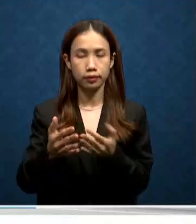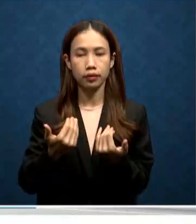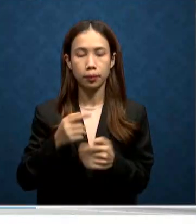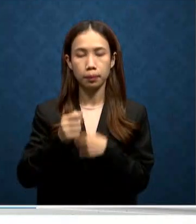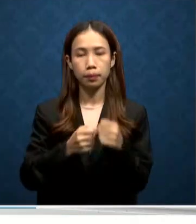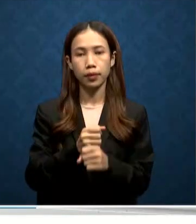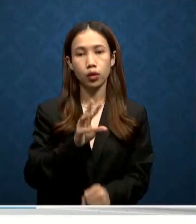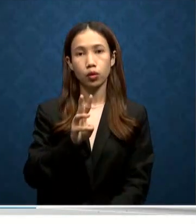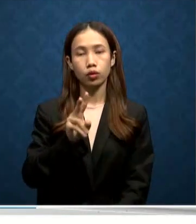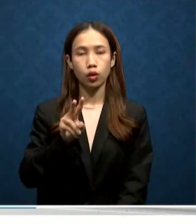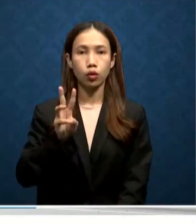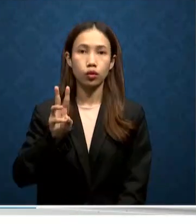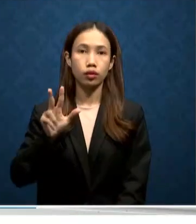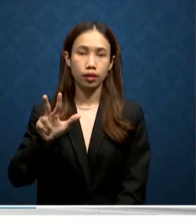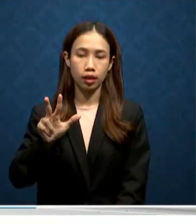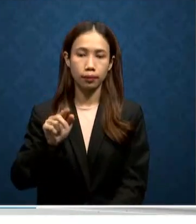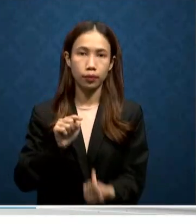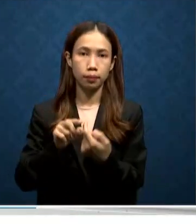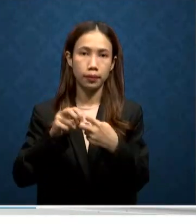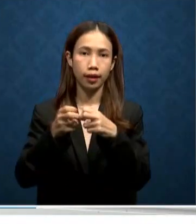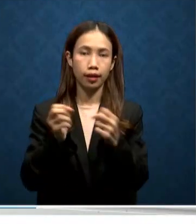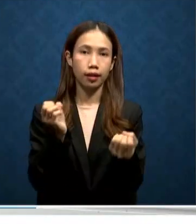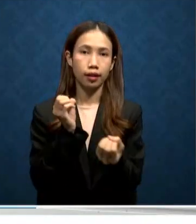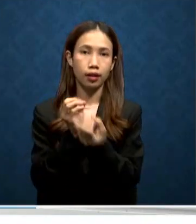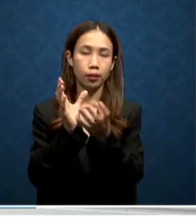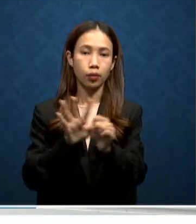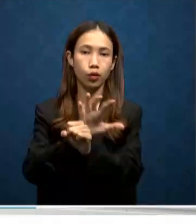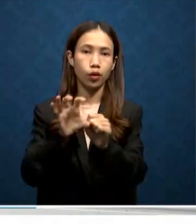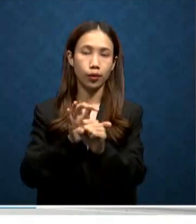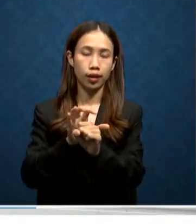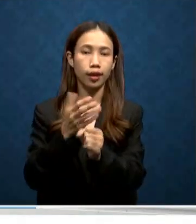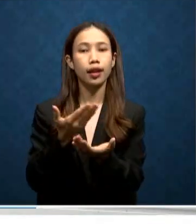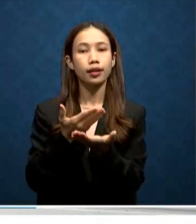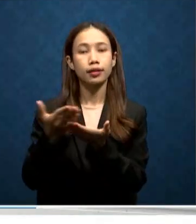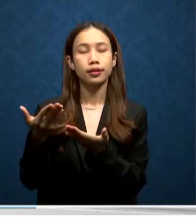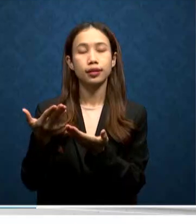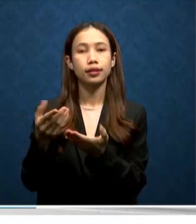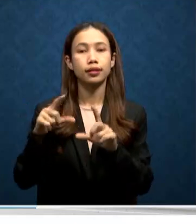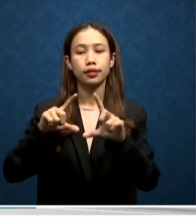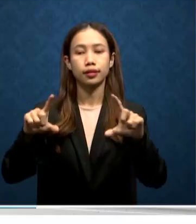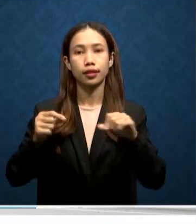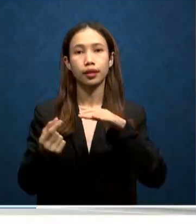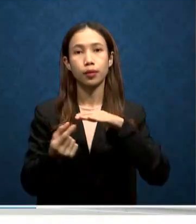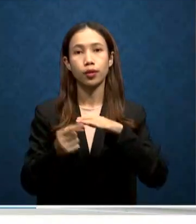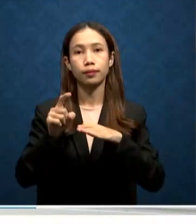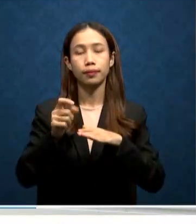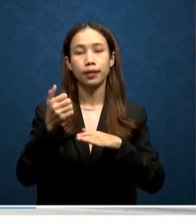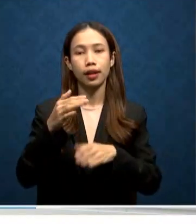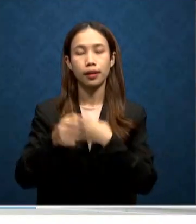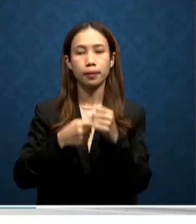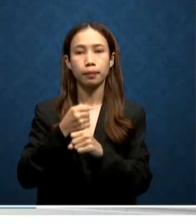6263นี้เราเจอสถานการณ์โควิดเราไม่สามารถดำเนินการประมูลได้นะครับจนกระทั่งปี